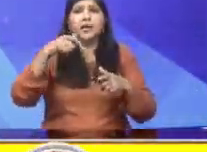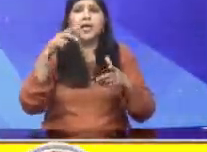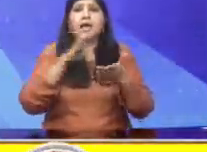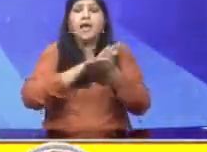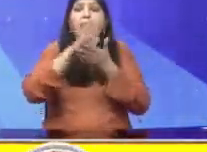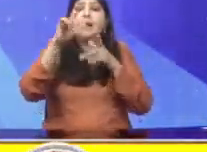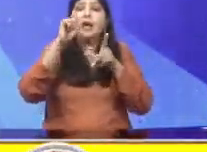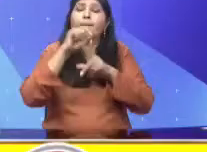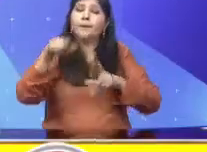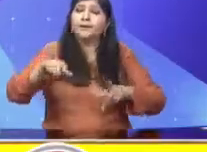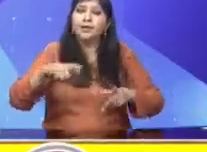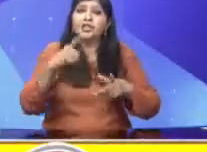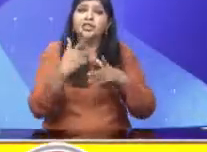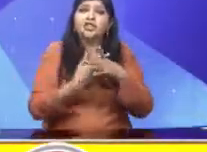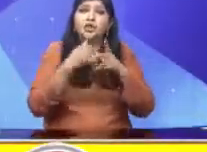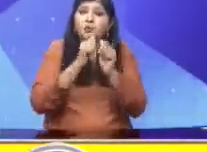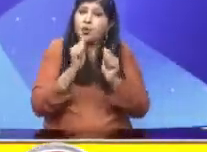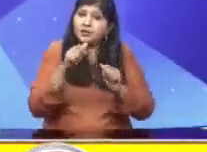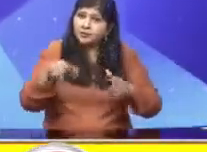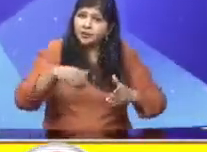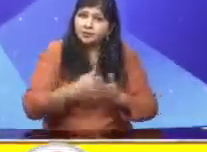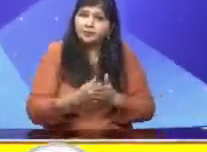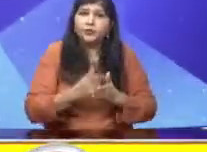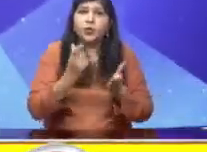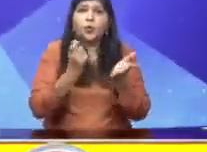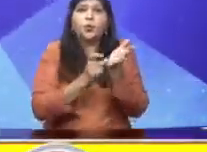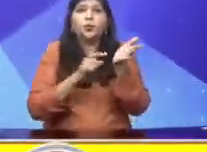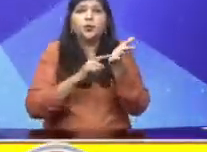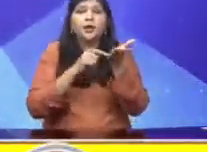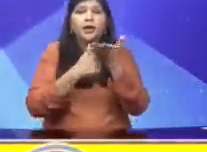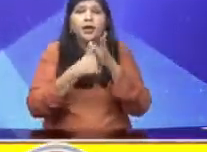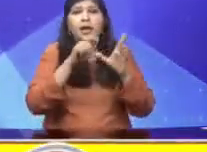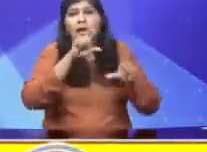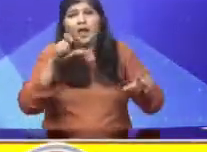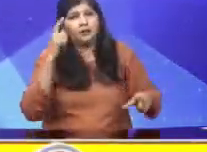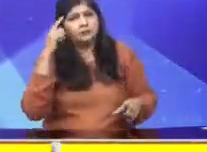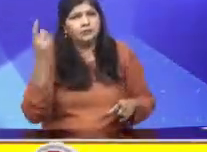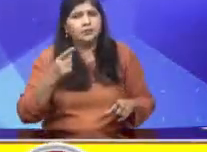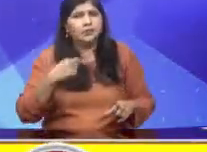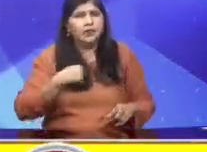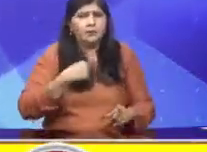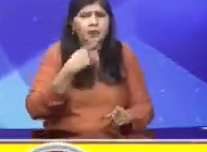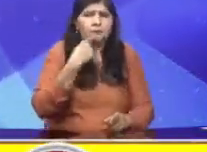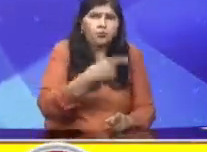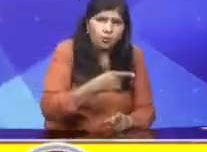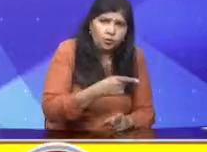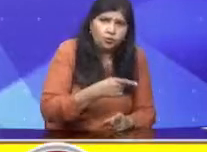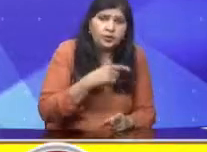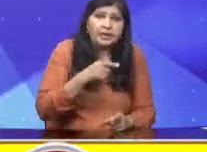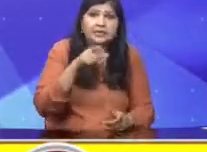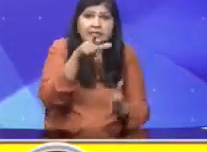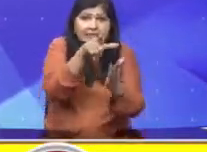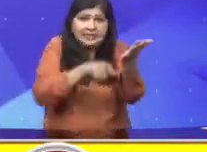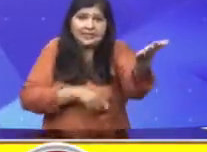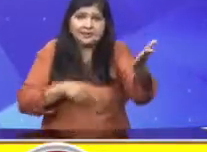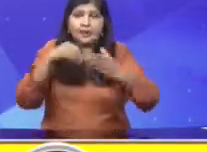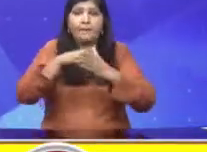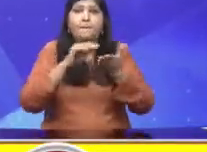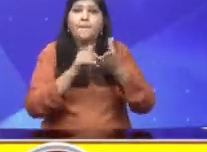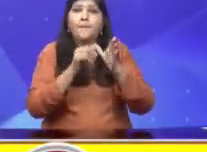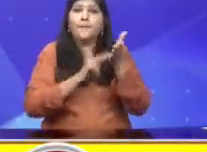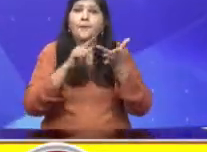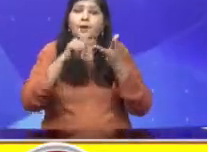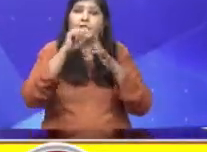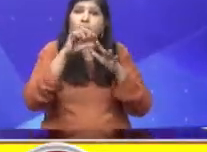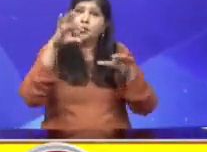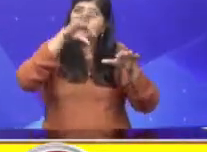हिमाचल पदेश, जमु कश्मीर और उतराखन का नाम आएगा पर अगर मैं कहूं कि इस लिस्ट में आप मनिपूर को